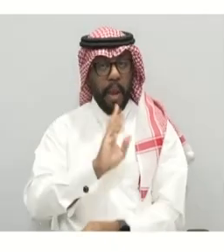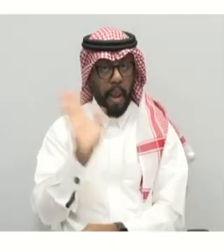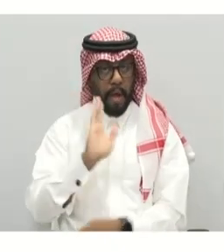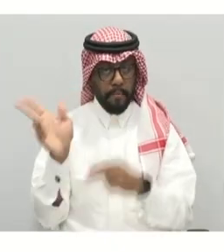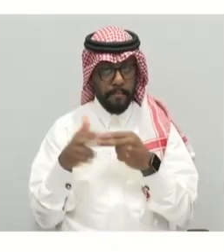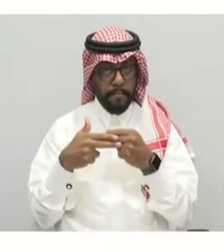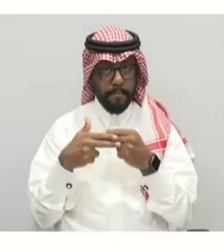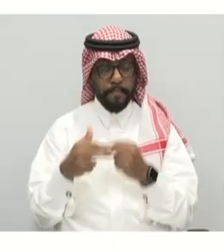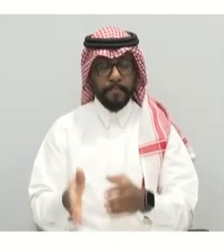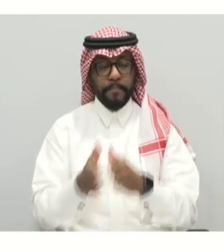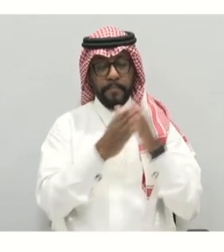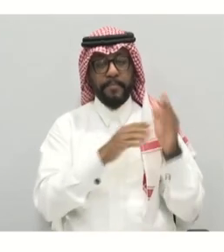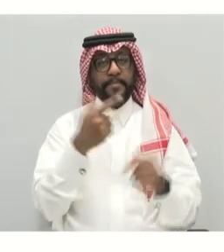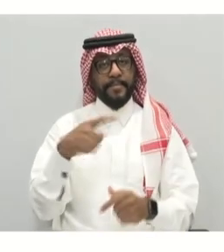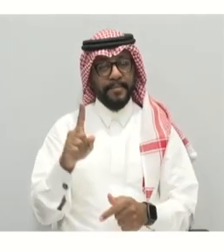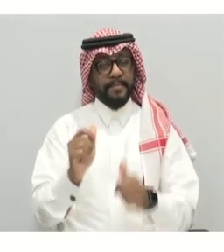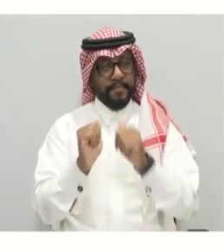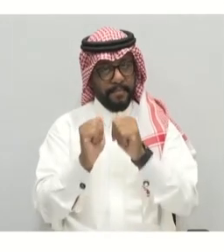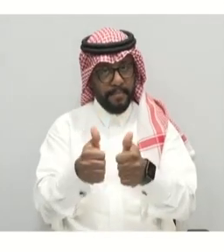اجابه صحيحه